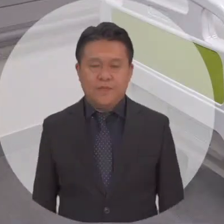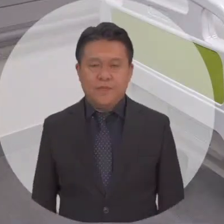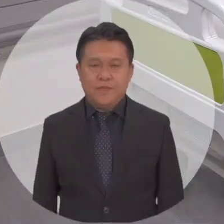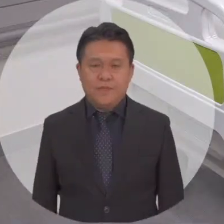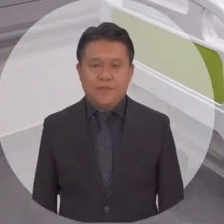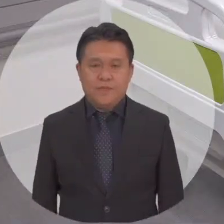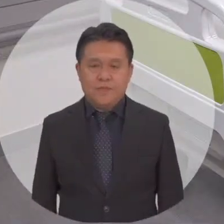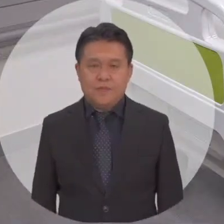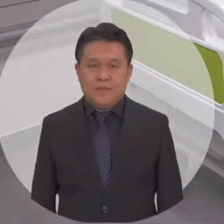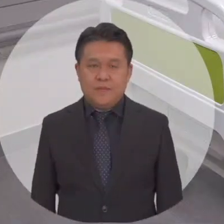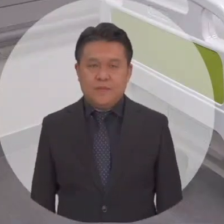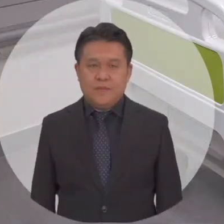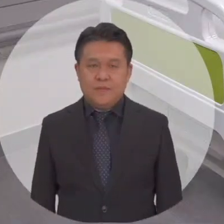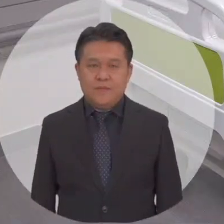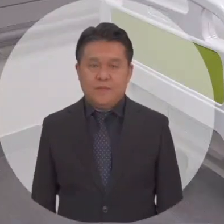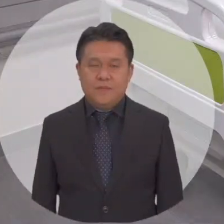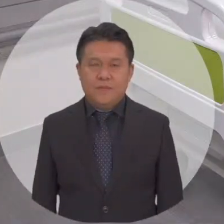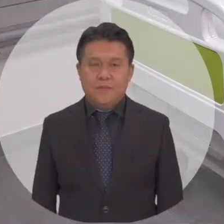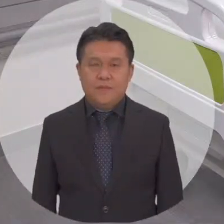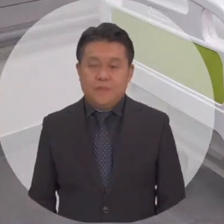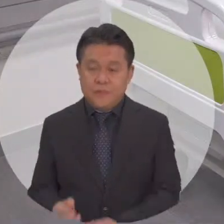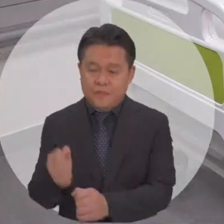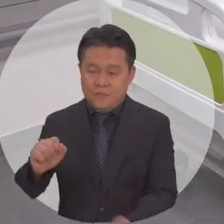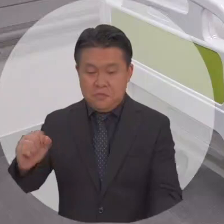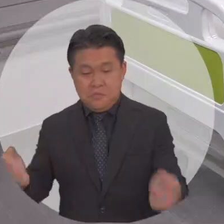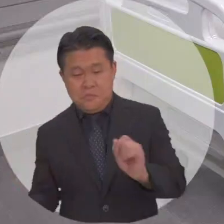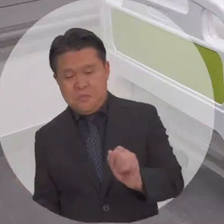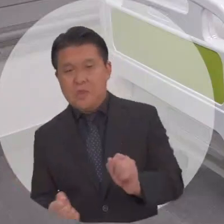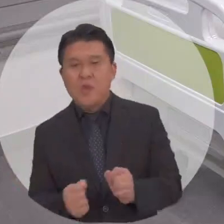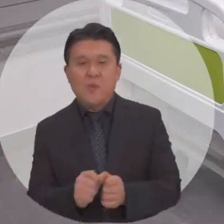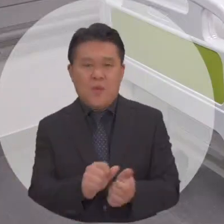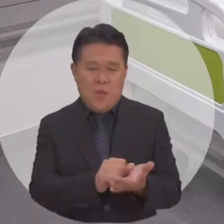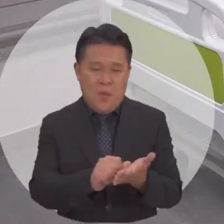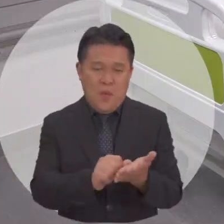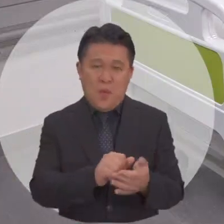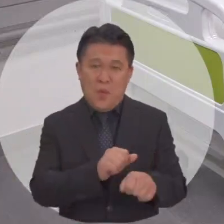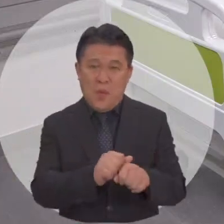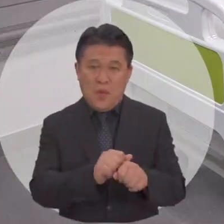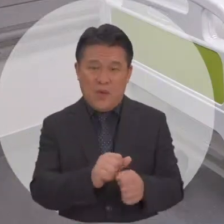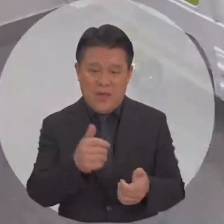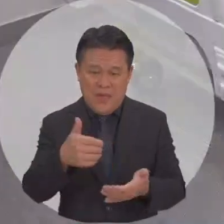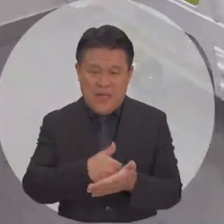지팡이에 고무 받침이 닳지 않았는지 손잡이가 안전한지 확인합니다.